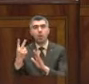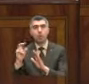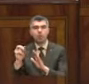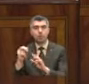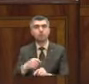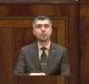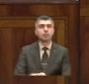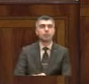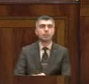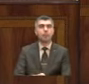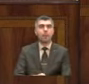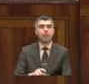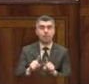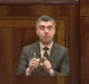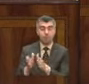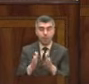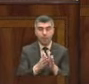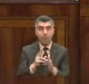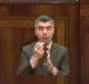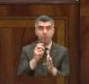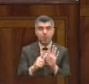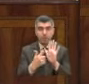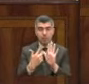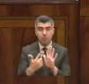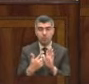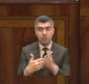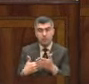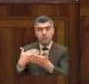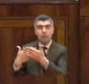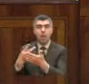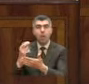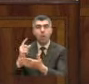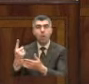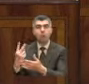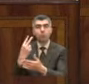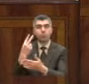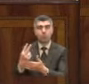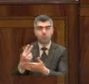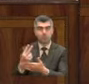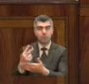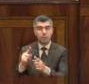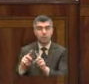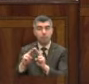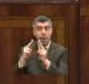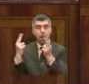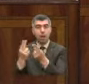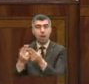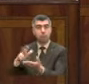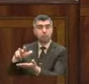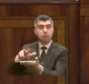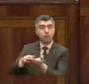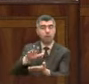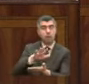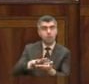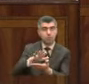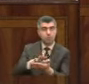بصدد دوزنا هذه المرحله 2017-2021، جينا خضينا الاهداف ديال التنميه المستدامه اللي هي اهداف دوليه ديال المنتظم الدولي، كنديروا